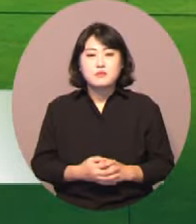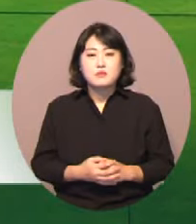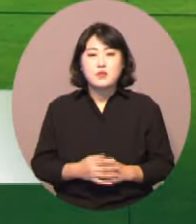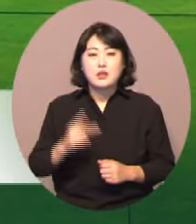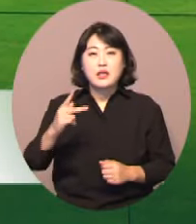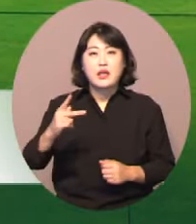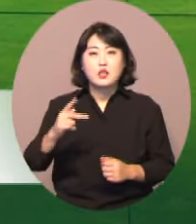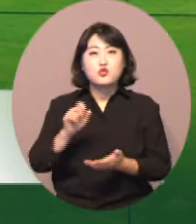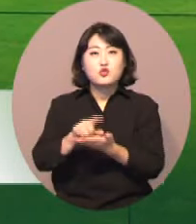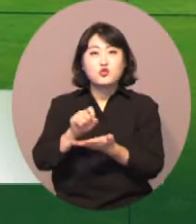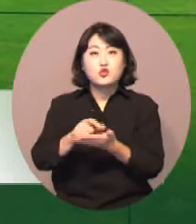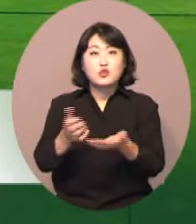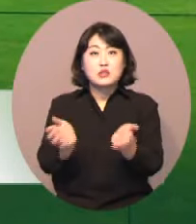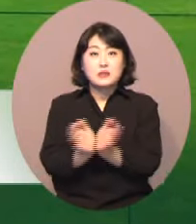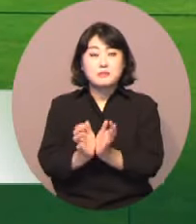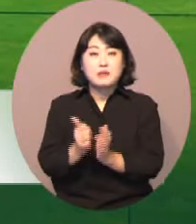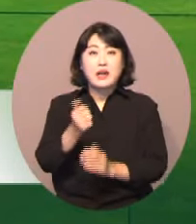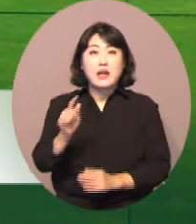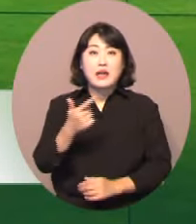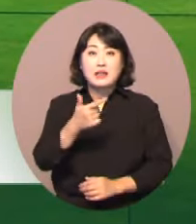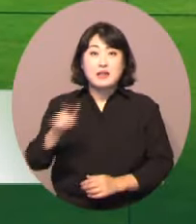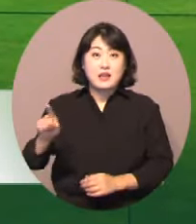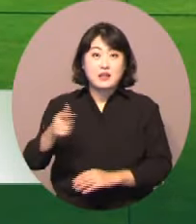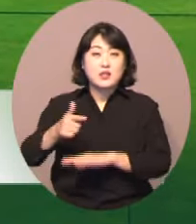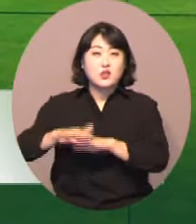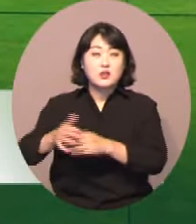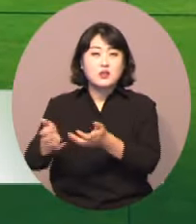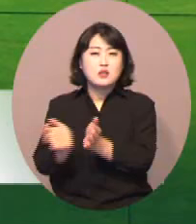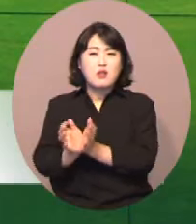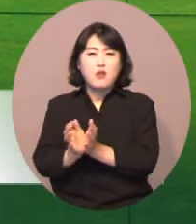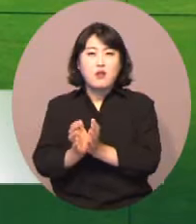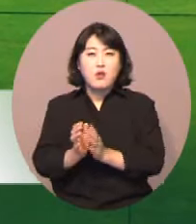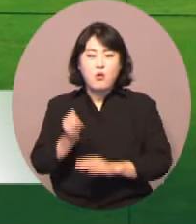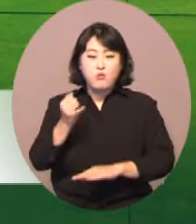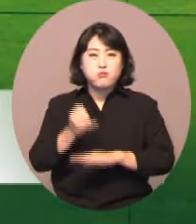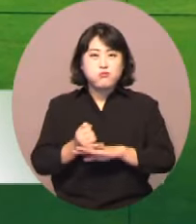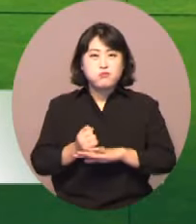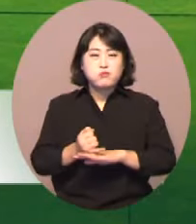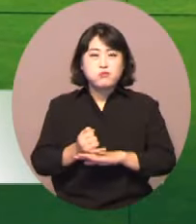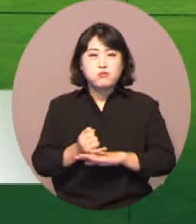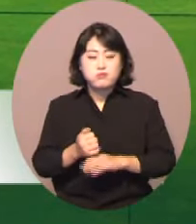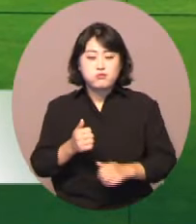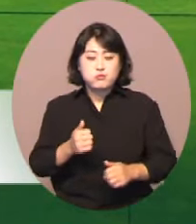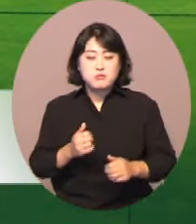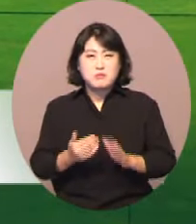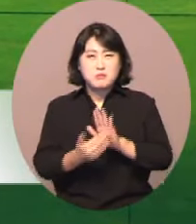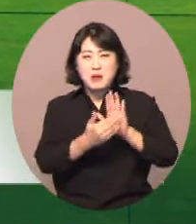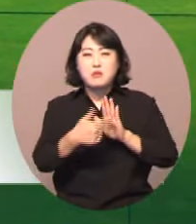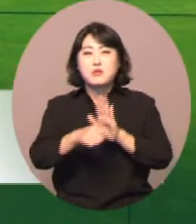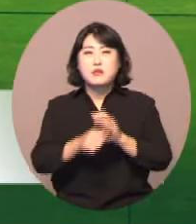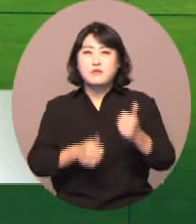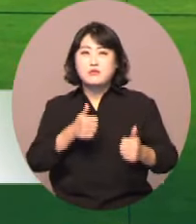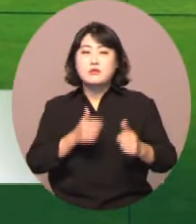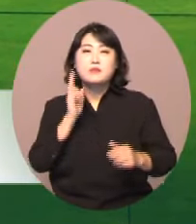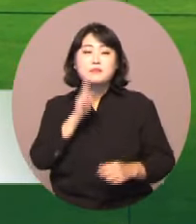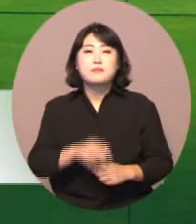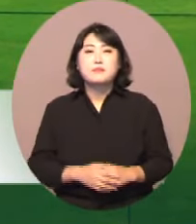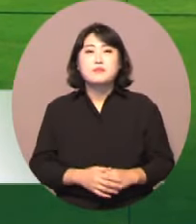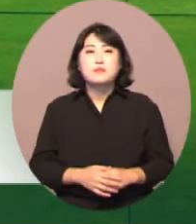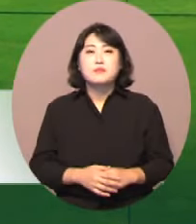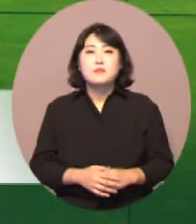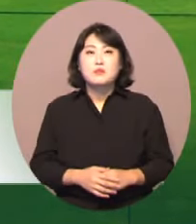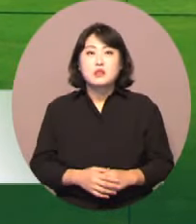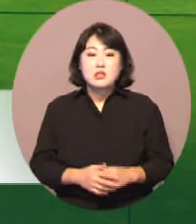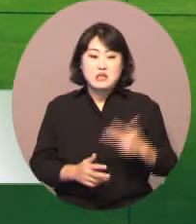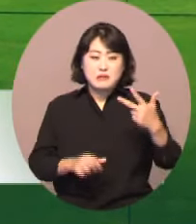K리그 1 대전 하나 시티즌이 2부 리그 강등을 피하기 위해 치열한 하위권 탈출 경쟁을 펼치고 있습니다. 지난 주말 8경기